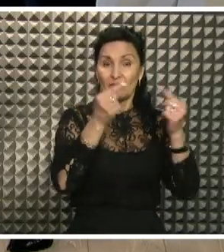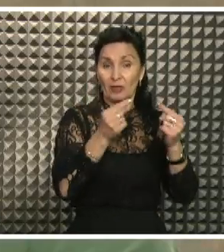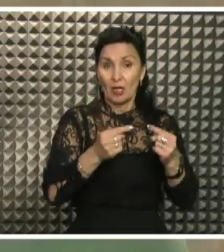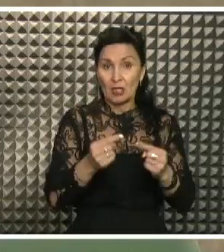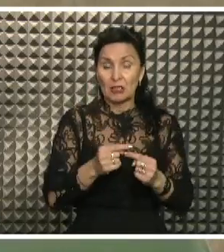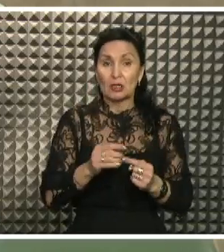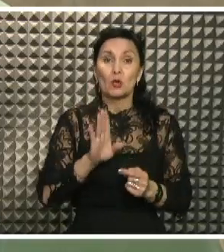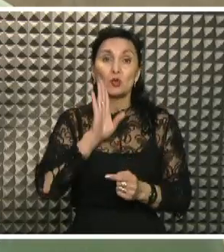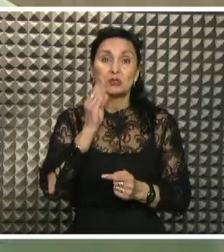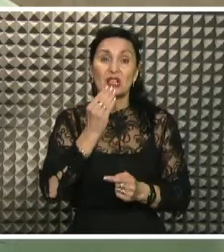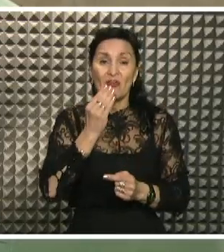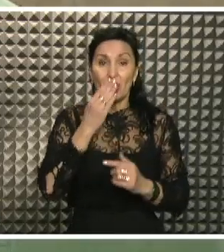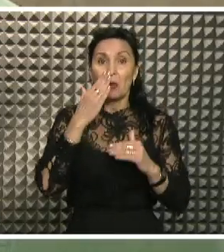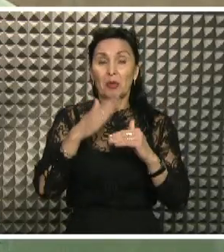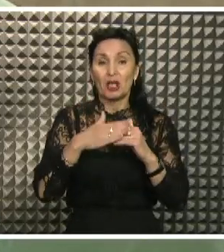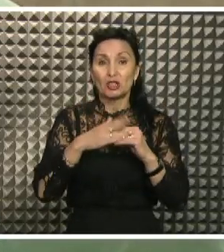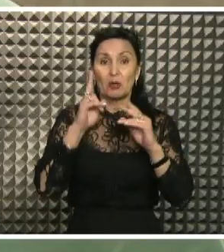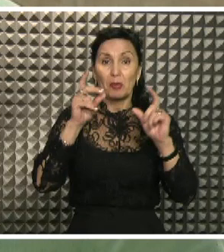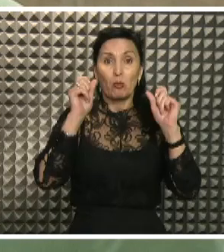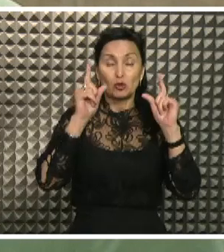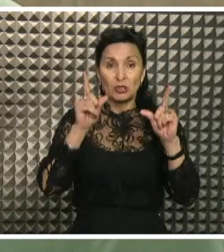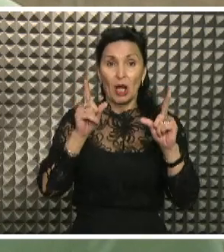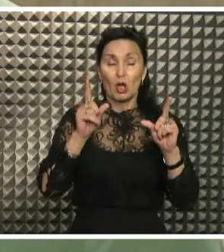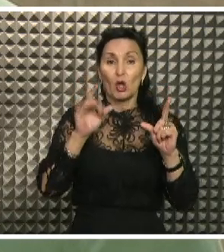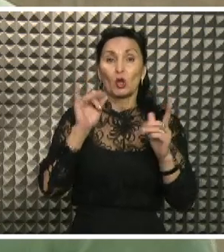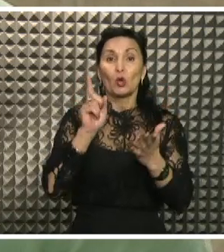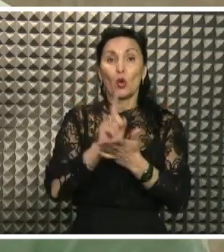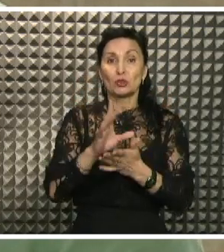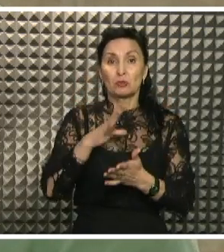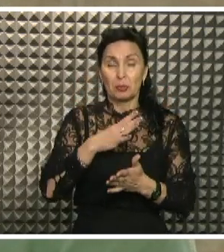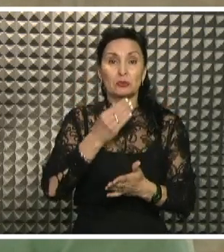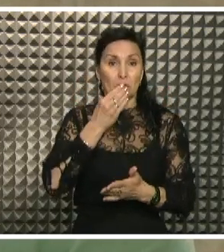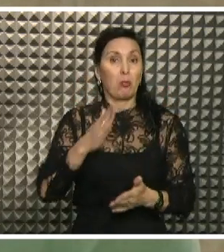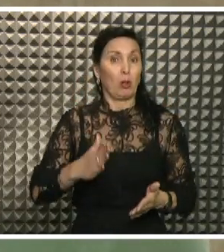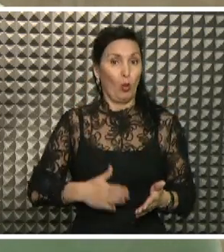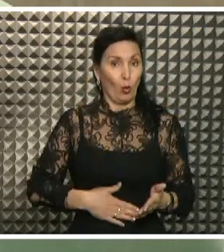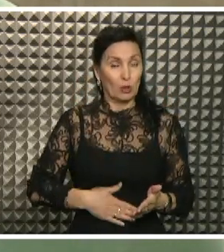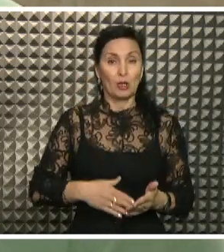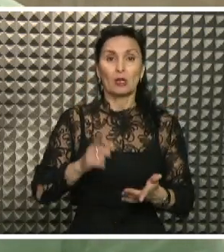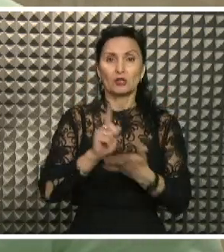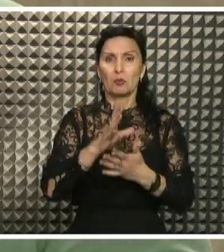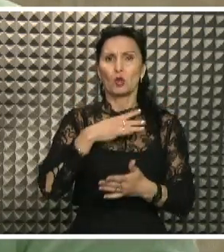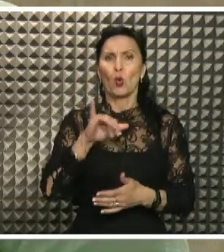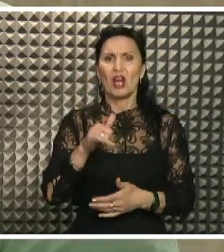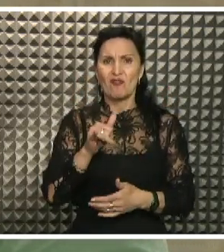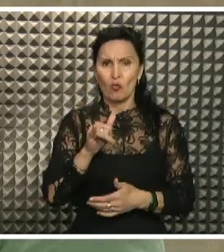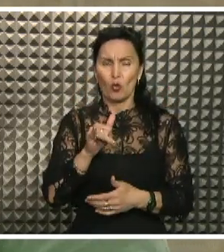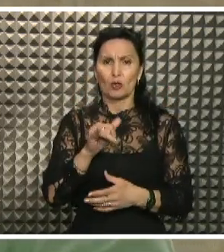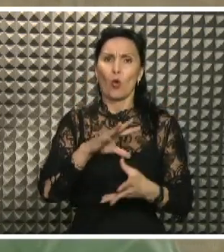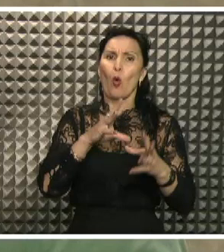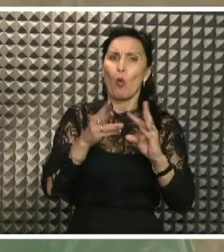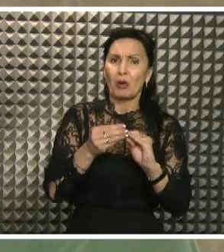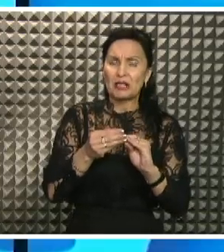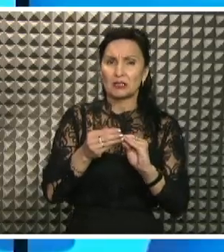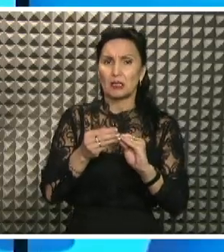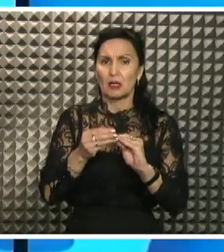приблизительно. Завтрак как можно ближе к пробуждению, и он должен быть плотным, то есть там должны быть и углеводы, может быть комплексные, может